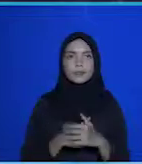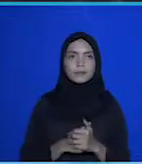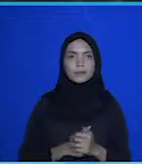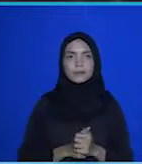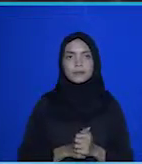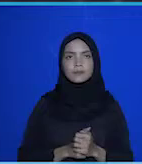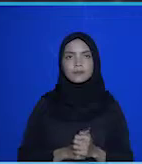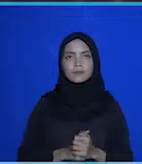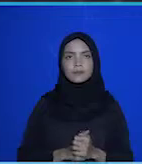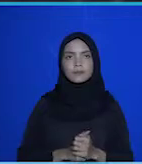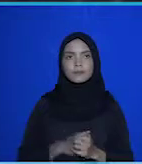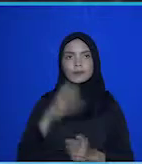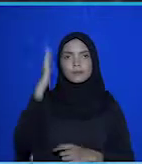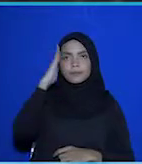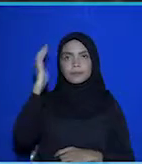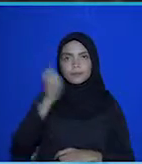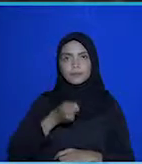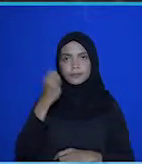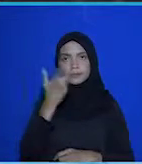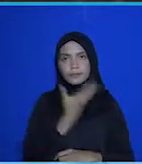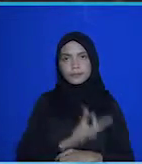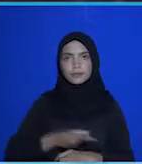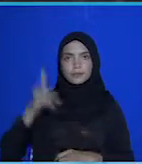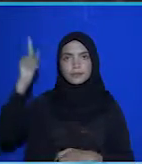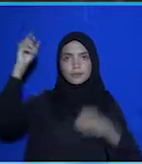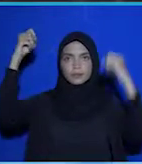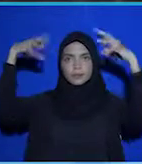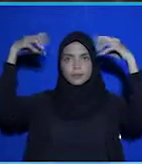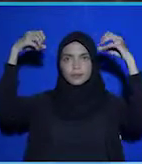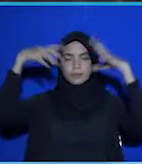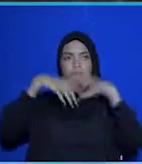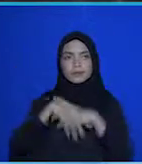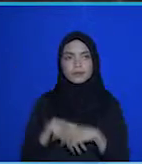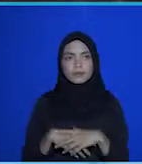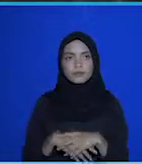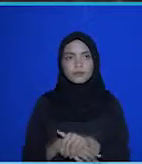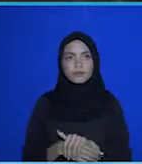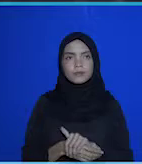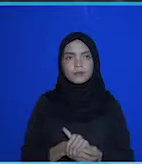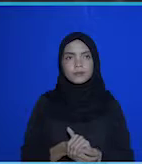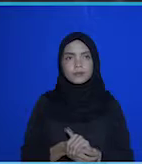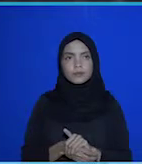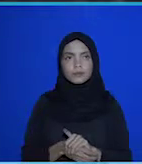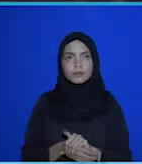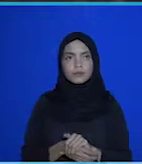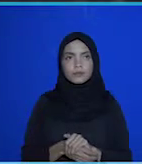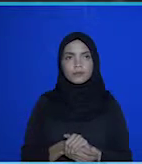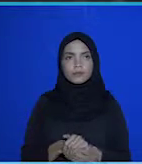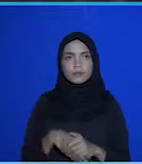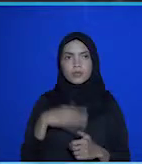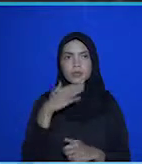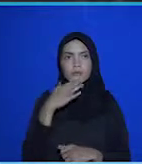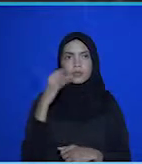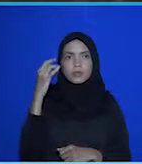Bismillahirrahmanirrahim. Assalamualaikum warahmatullahi wabarakatuh. Selamat siang dan salam sejahtera bagi kita